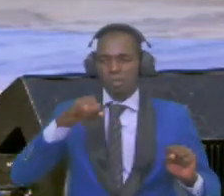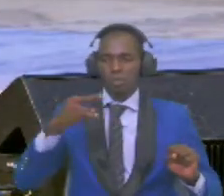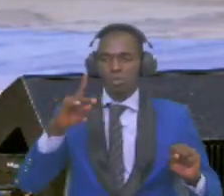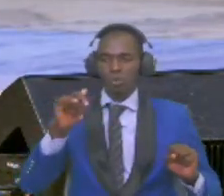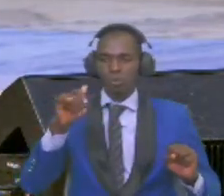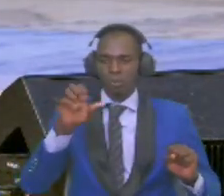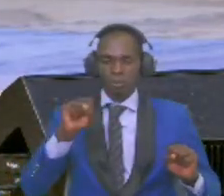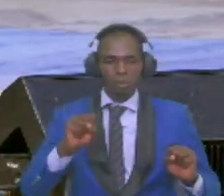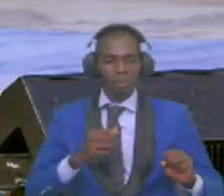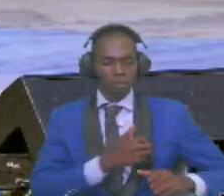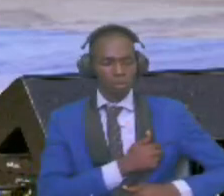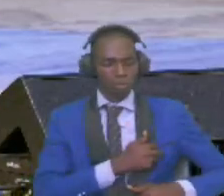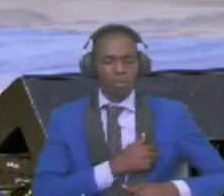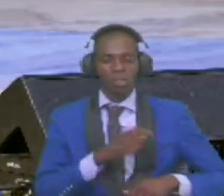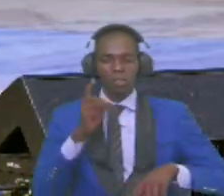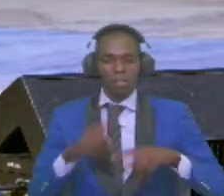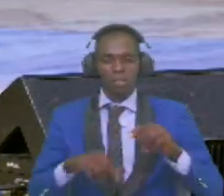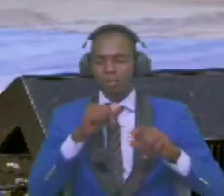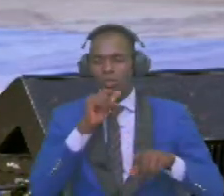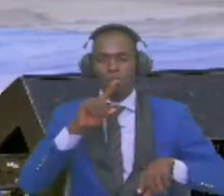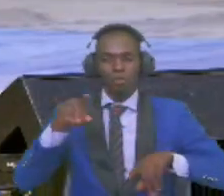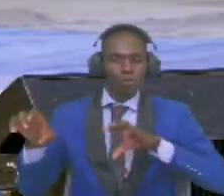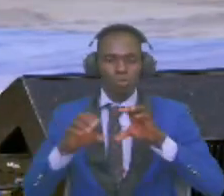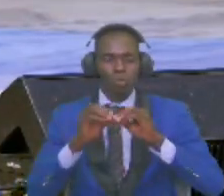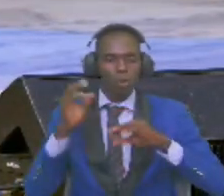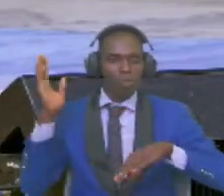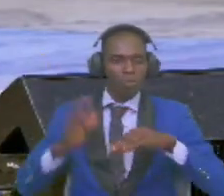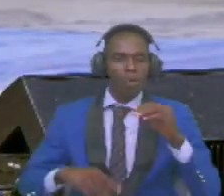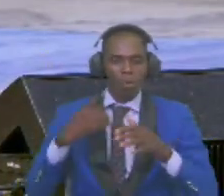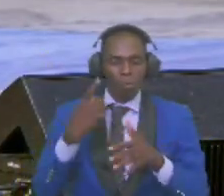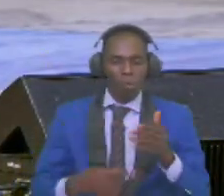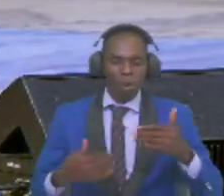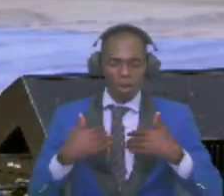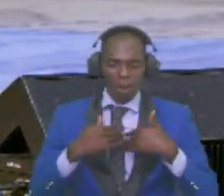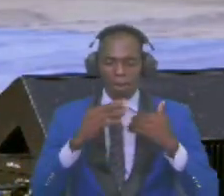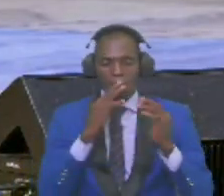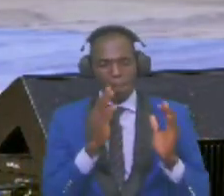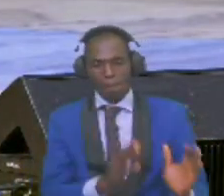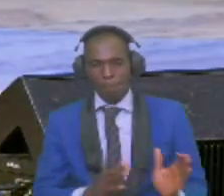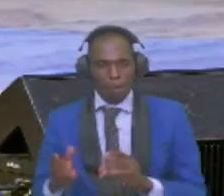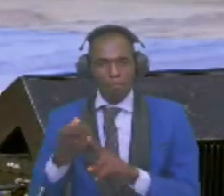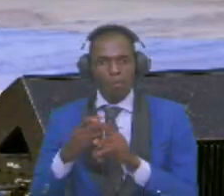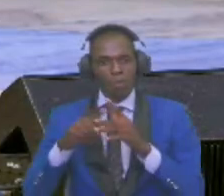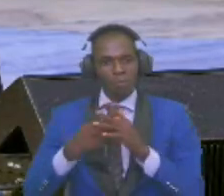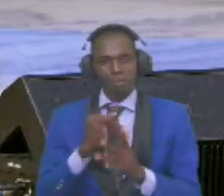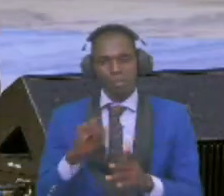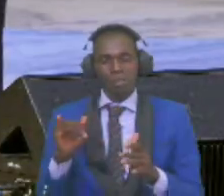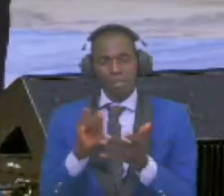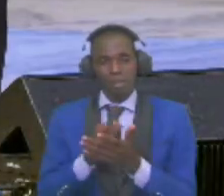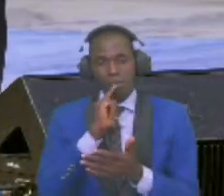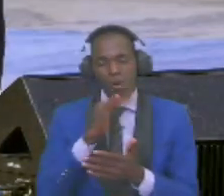ne peut aller au delà de ce qui a été décidé depuis la fondation du monde ayez à vous les